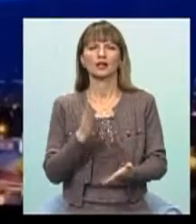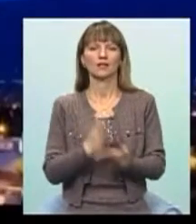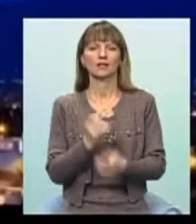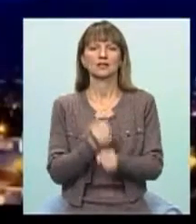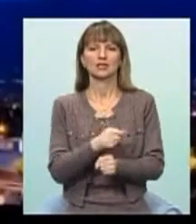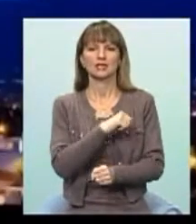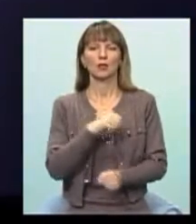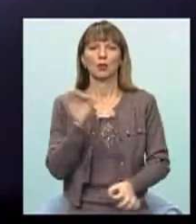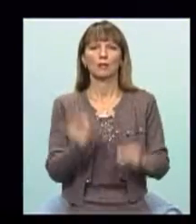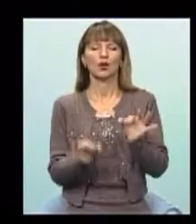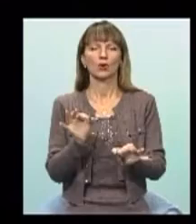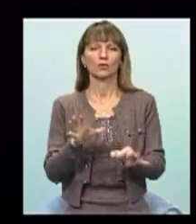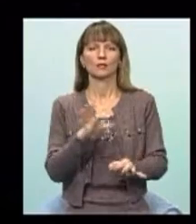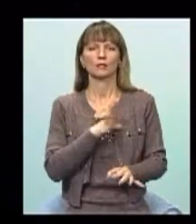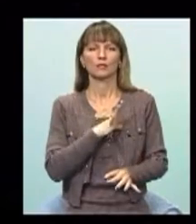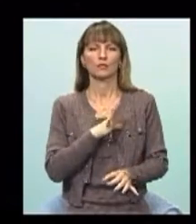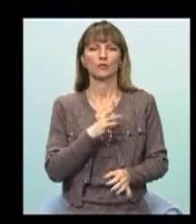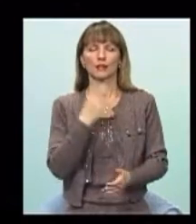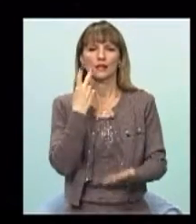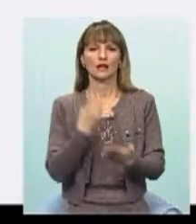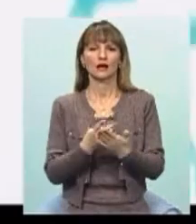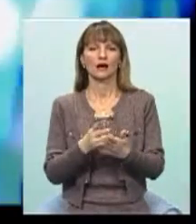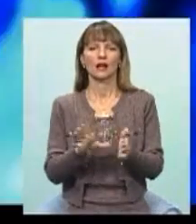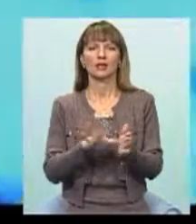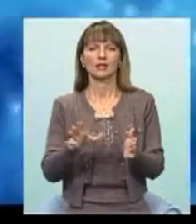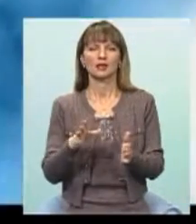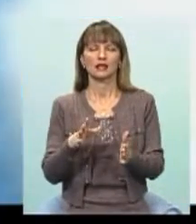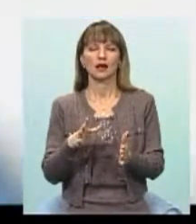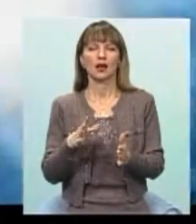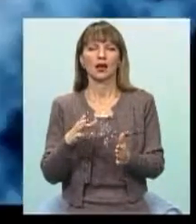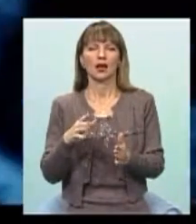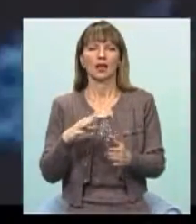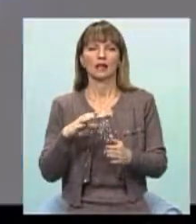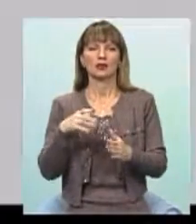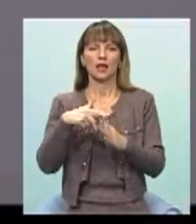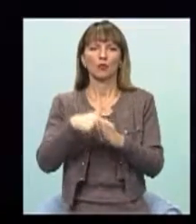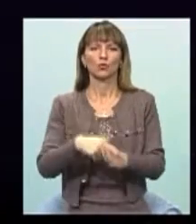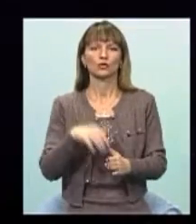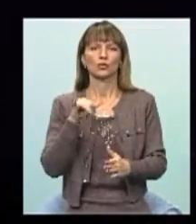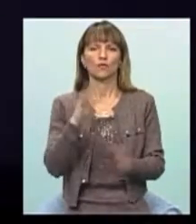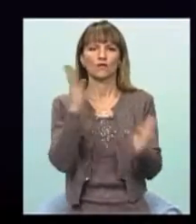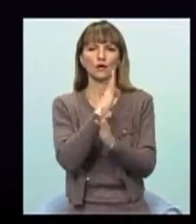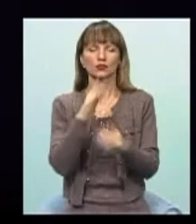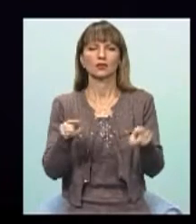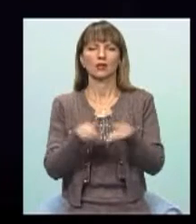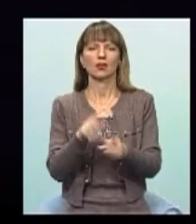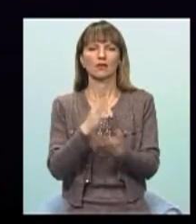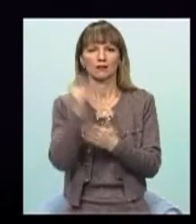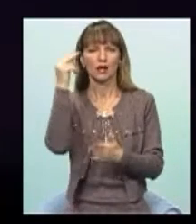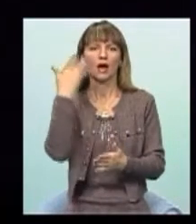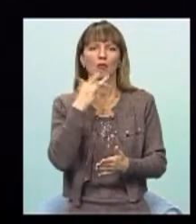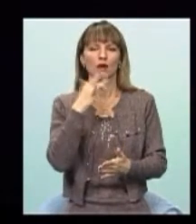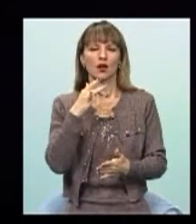створила сама природа. Воно характеризується електричним напруженням у повітрі. Спочатку таке явище вивчав американський